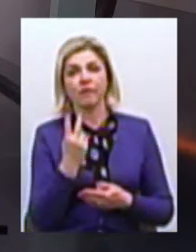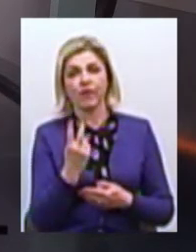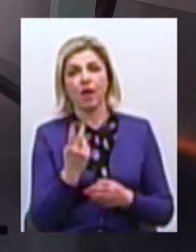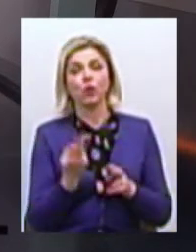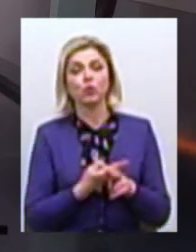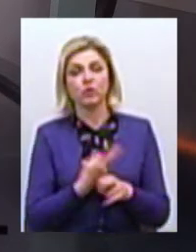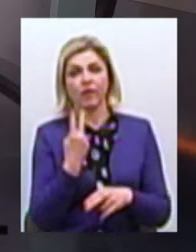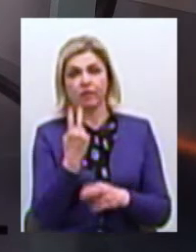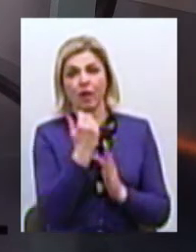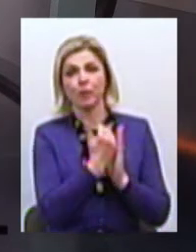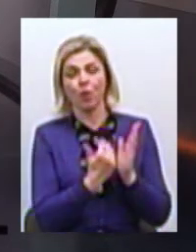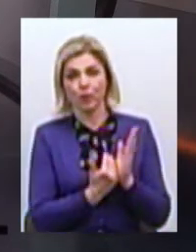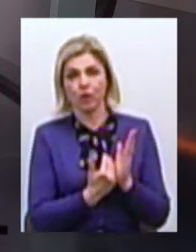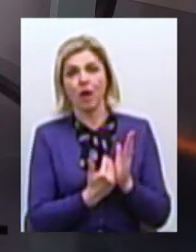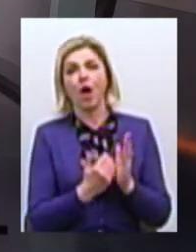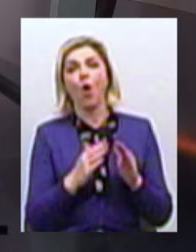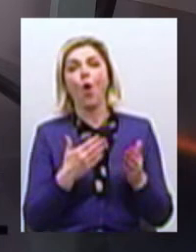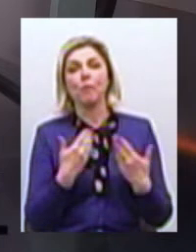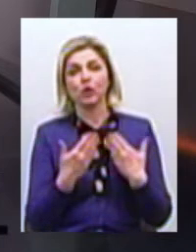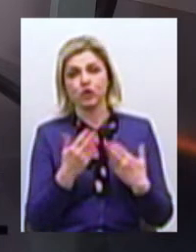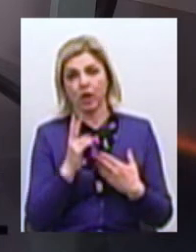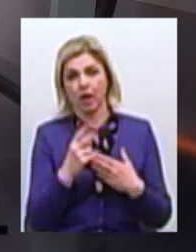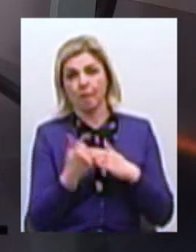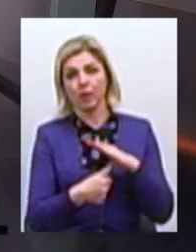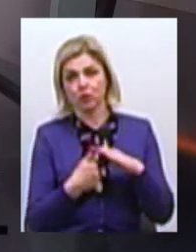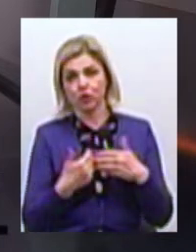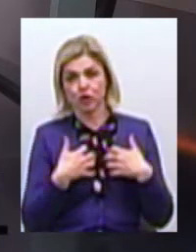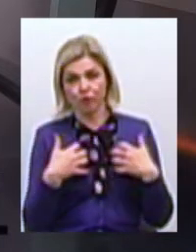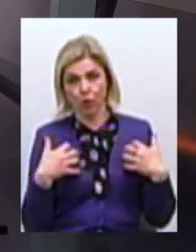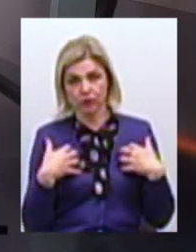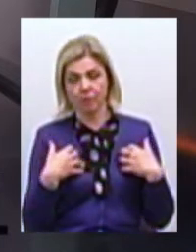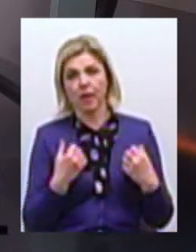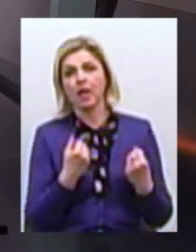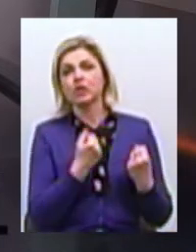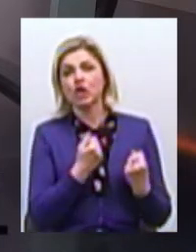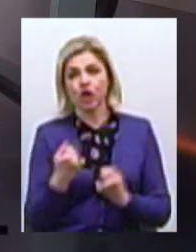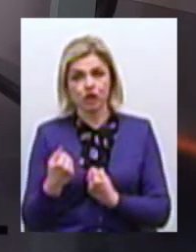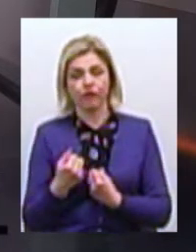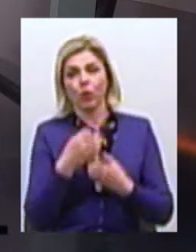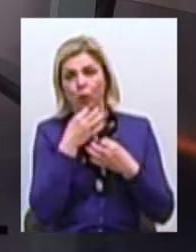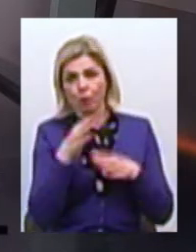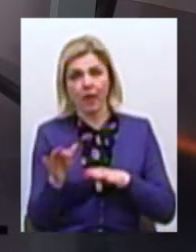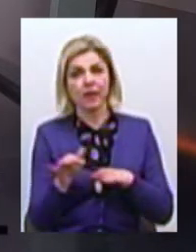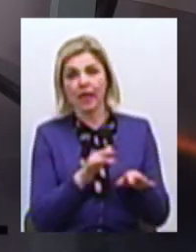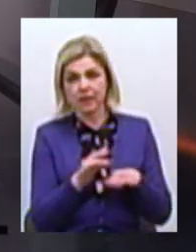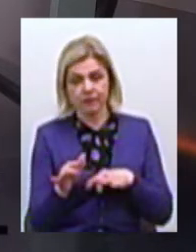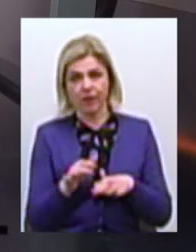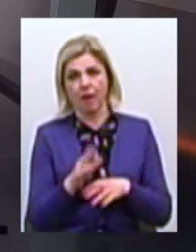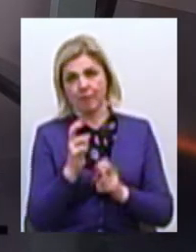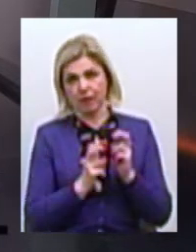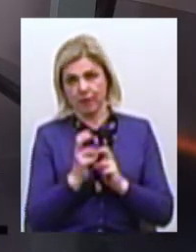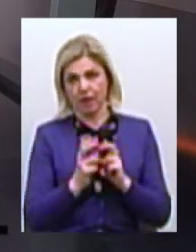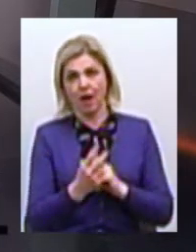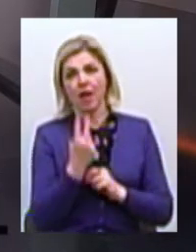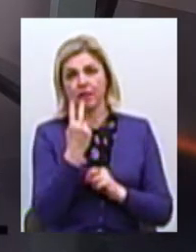программы обращения с беспризорными животными фактически сдерживает какие-либо серьезные действия предприятия. Программы две